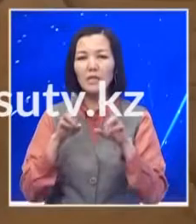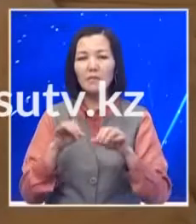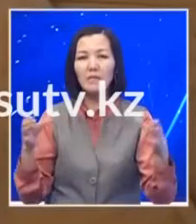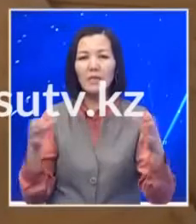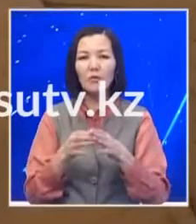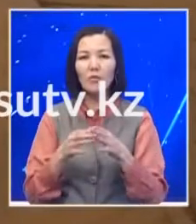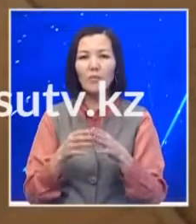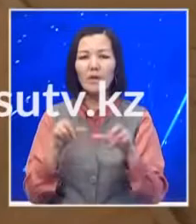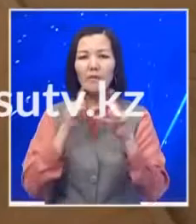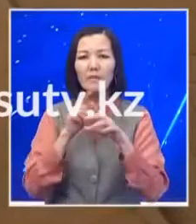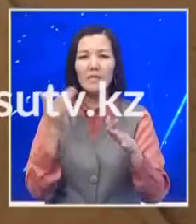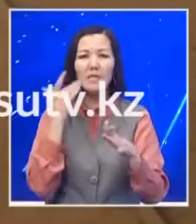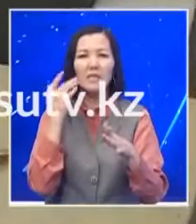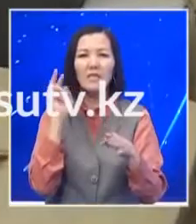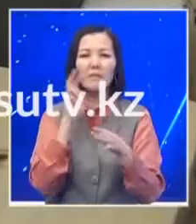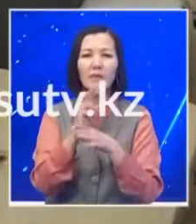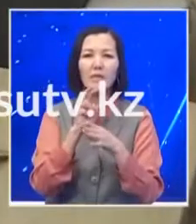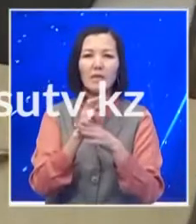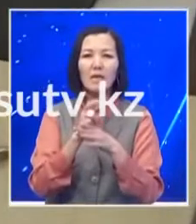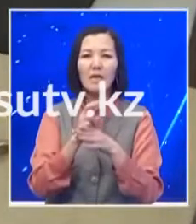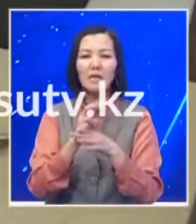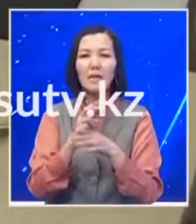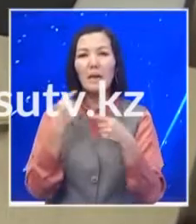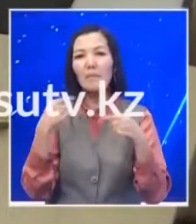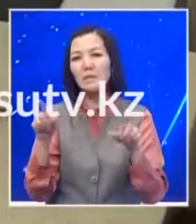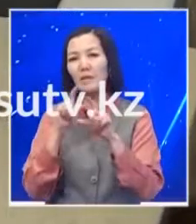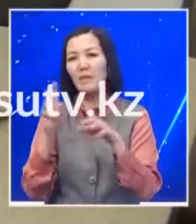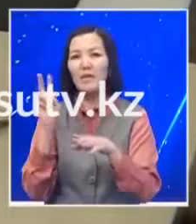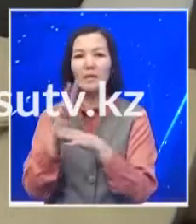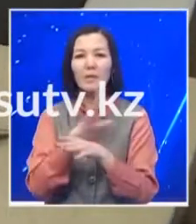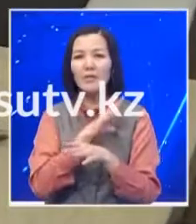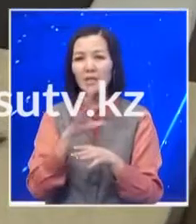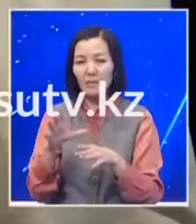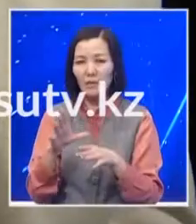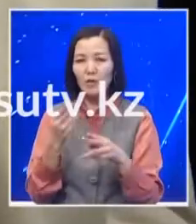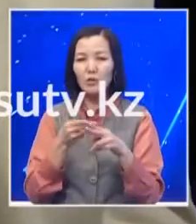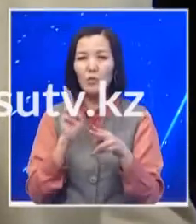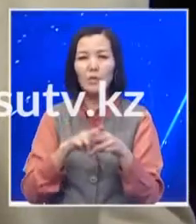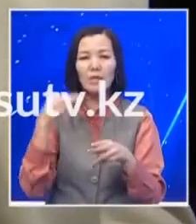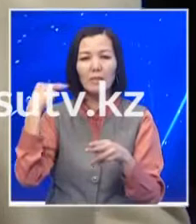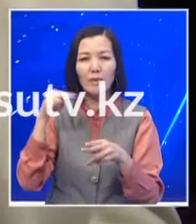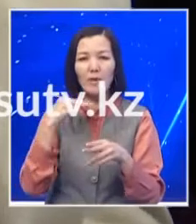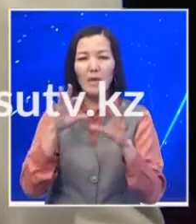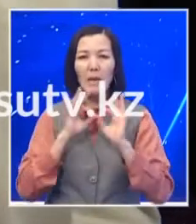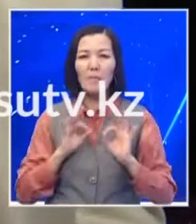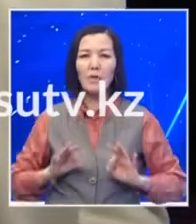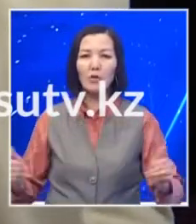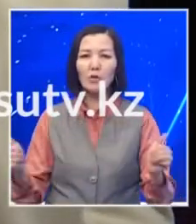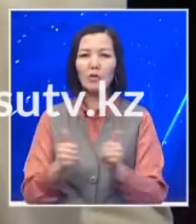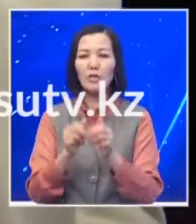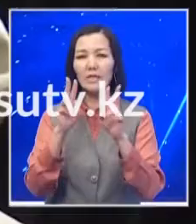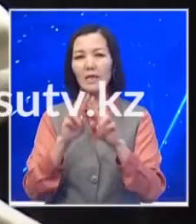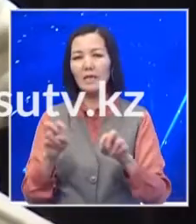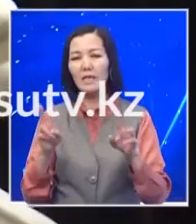мекемелерді үнемі тексерсе, енді біреулеріне мүлдем бас сұқпайтынын сынады. Осы орайда мемлекет басшысы прокуратура жанынан рейд